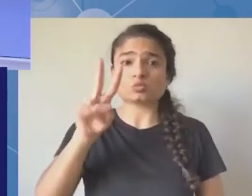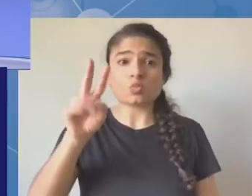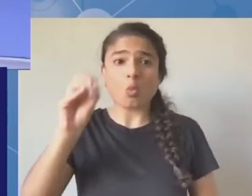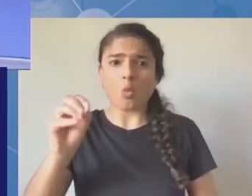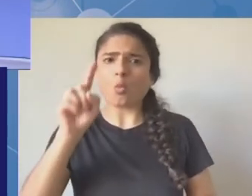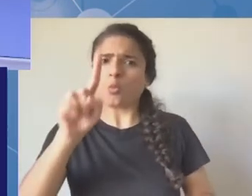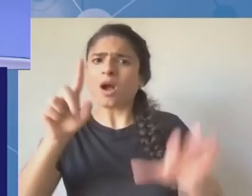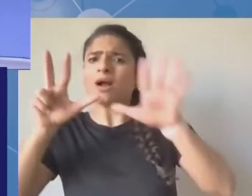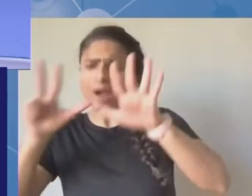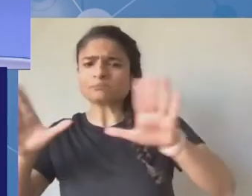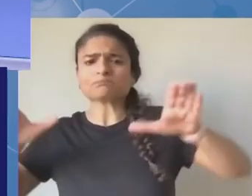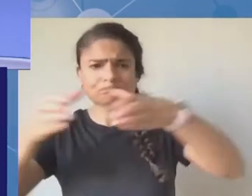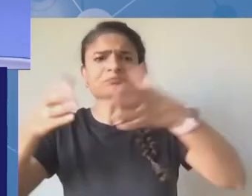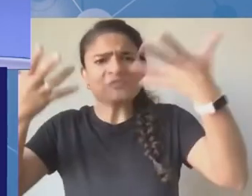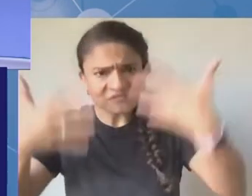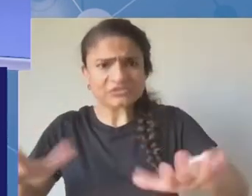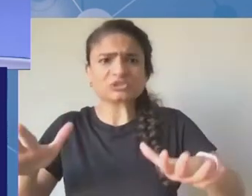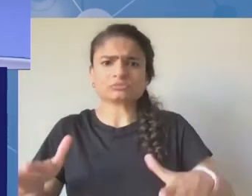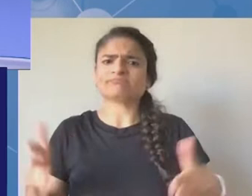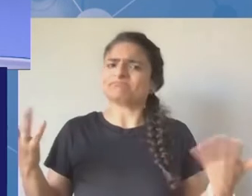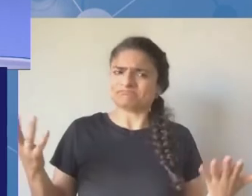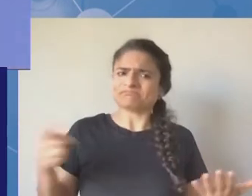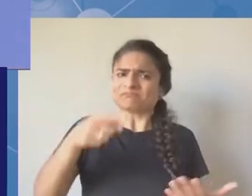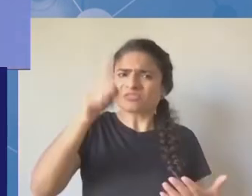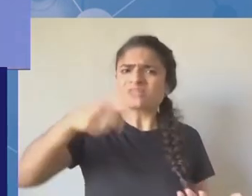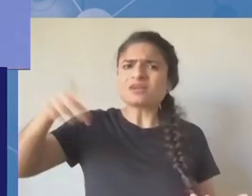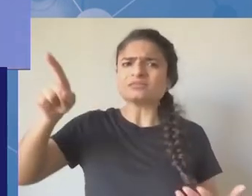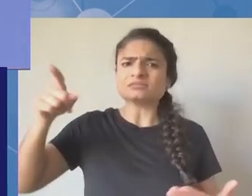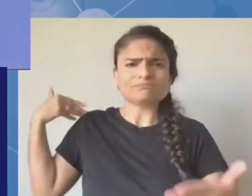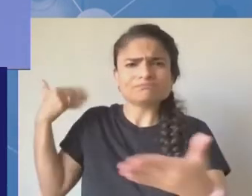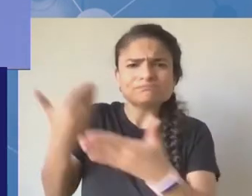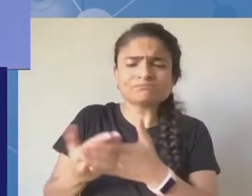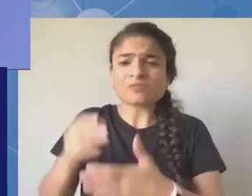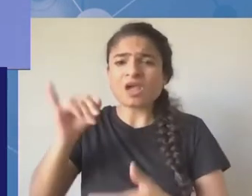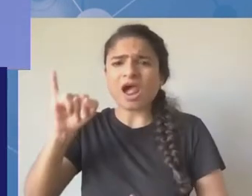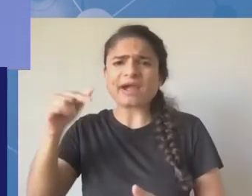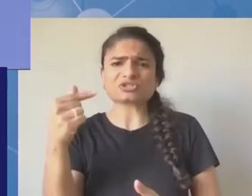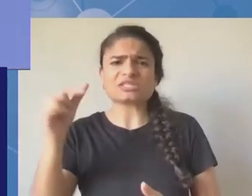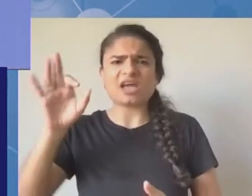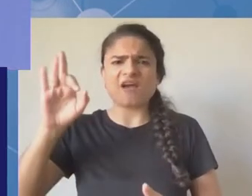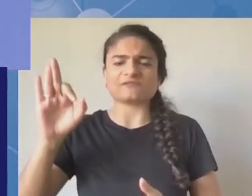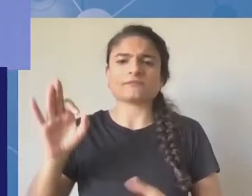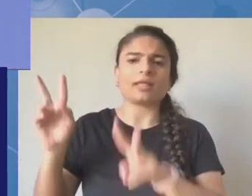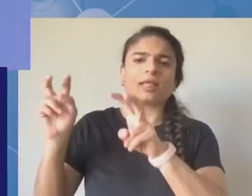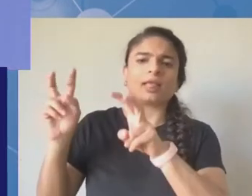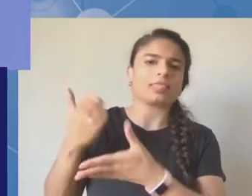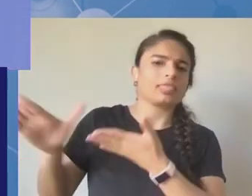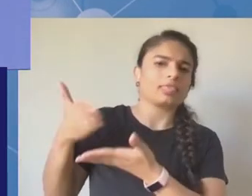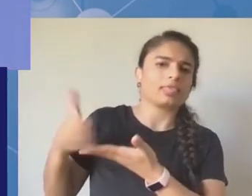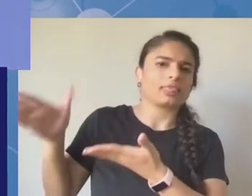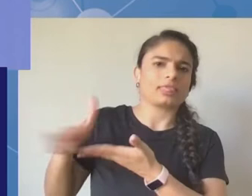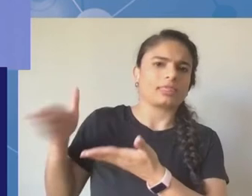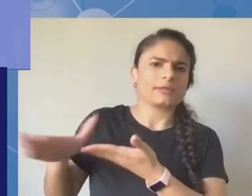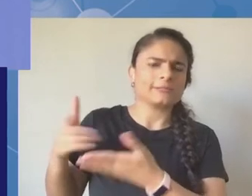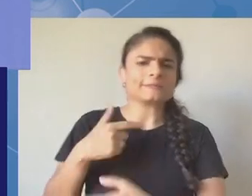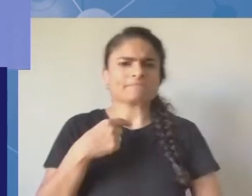هذا الموضوع، ولكن هذه إشارة جيدة سننتبه إليها في المستقبل. الشخص التالي.